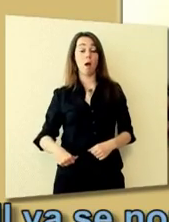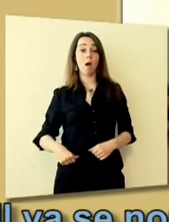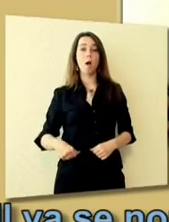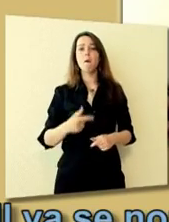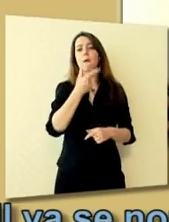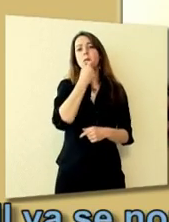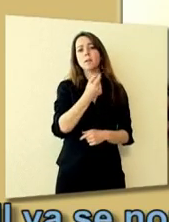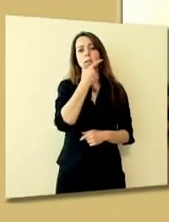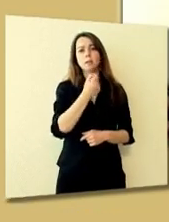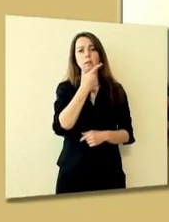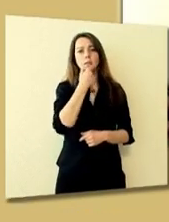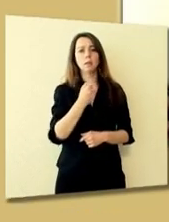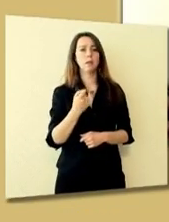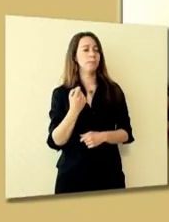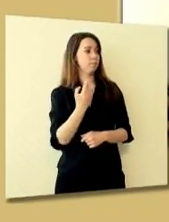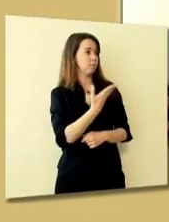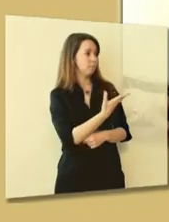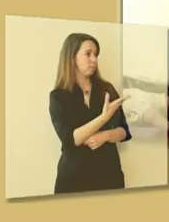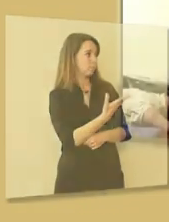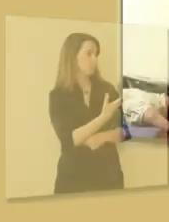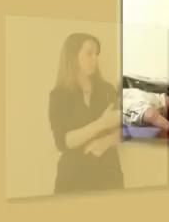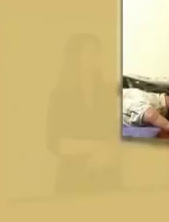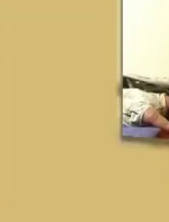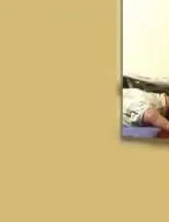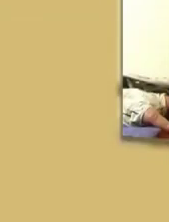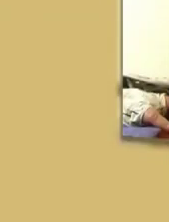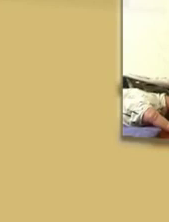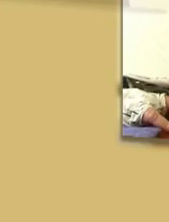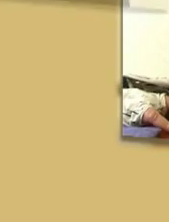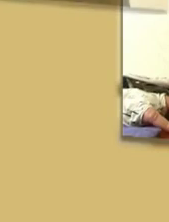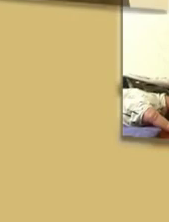nouer autour de la taille.